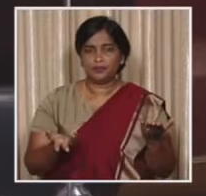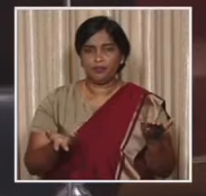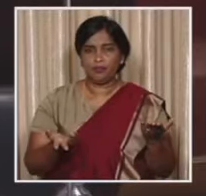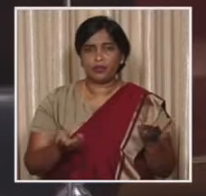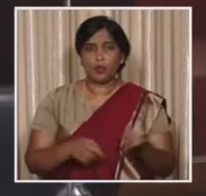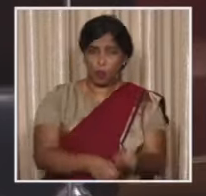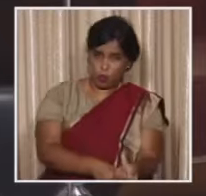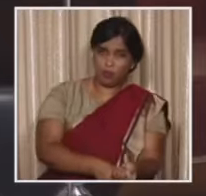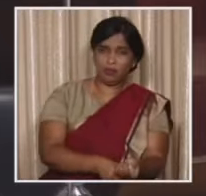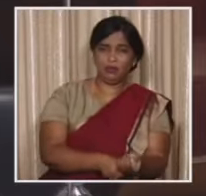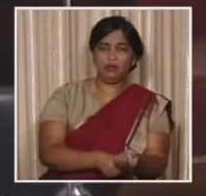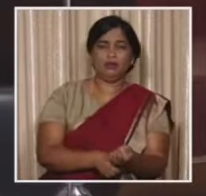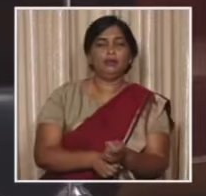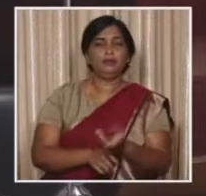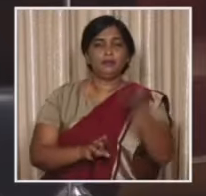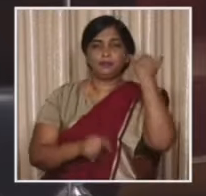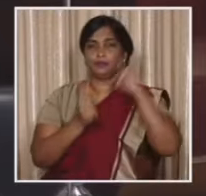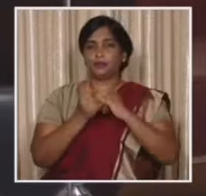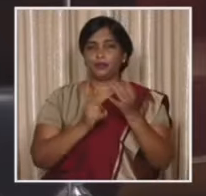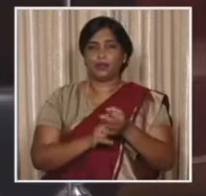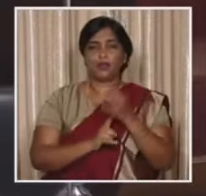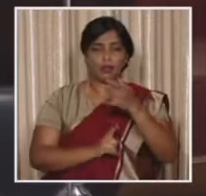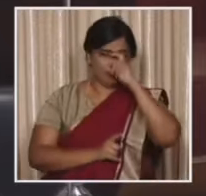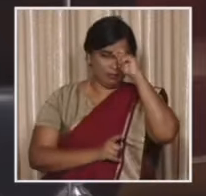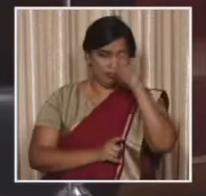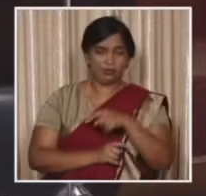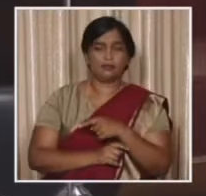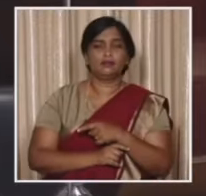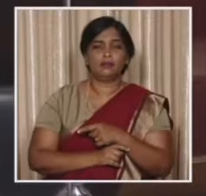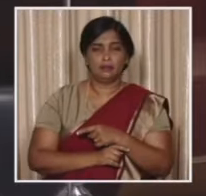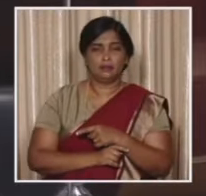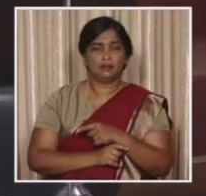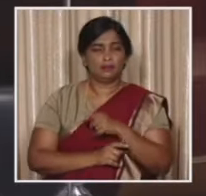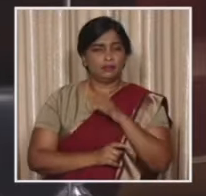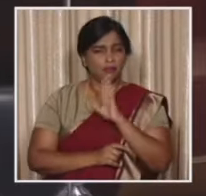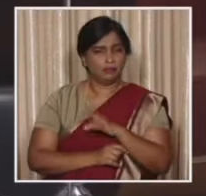Bahar di la, idasa jit pemer dasa mat pea, tetib,